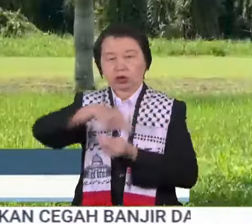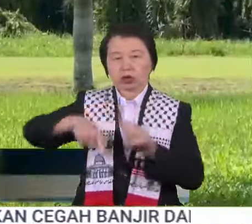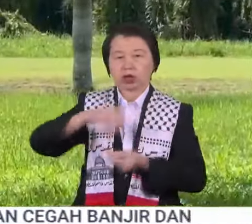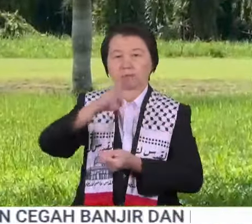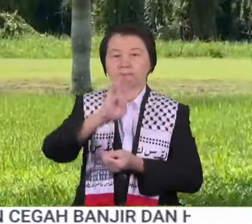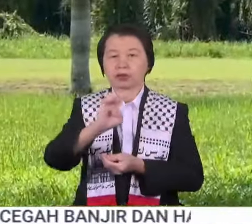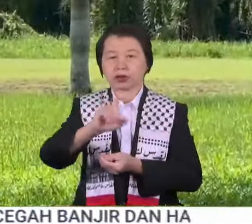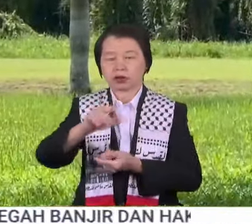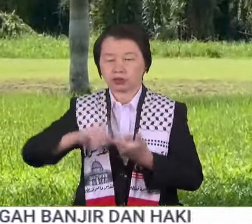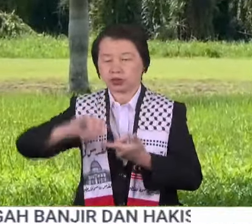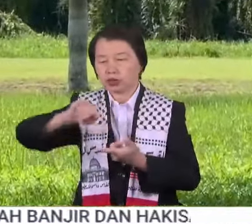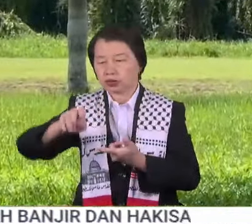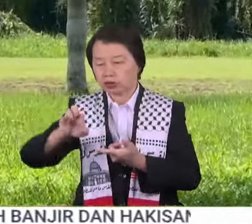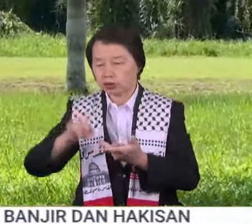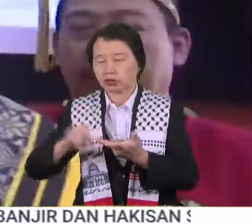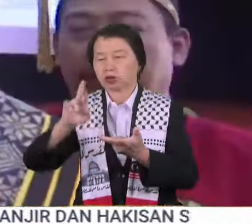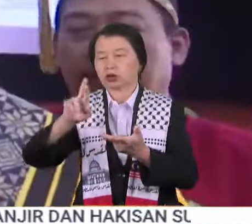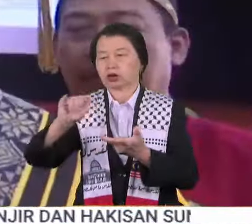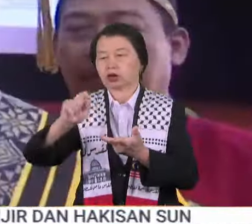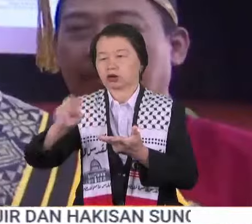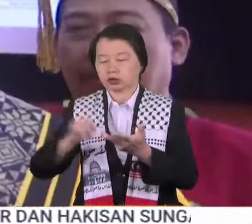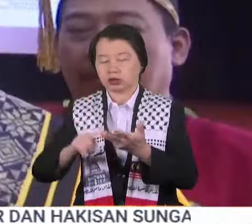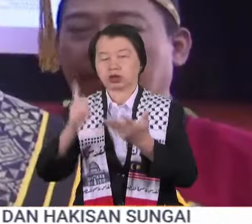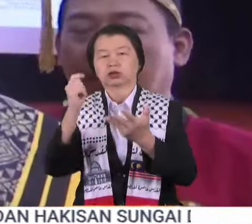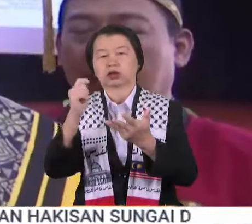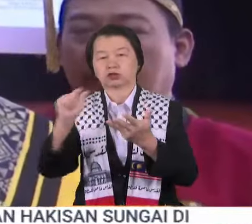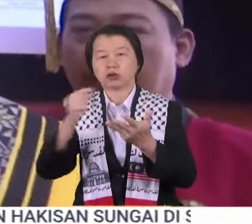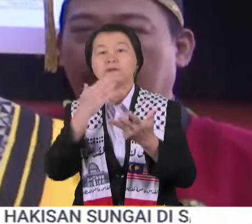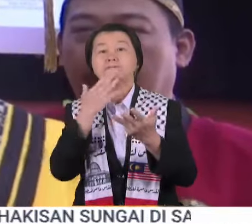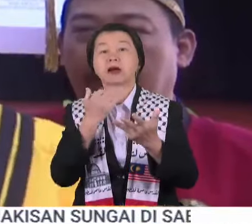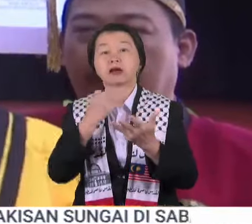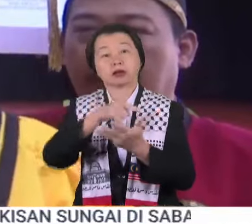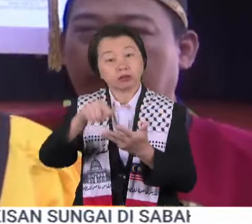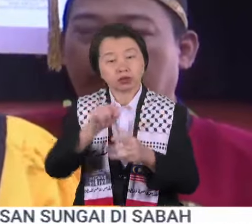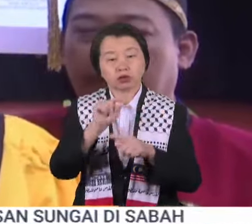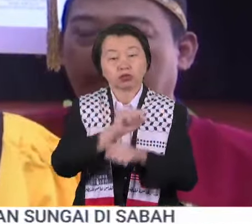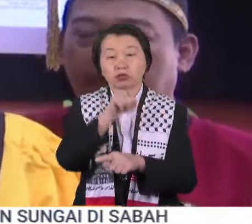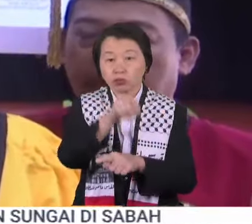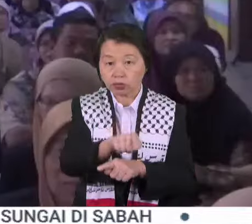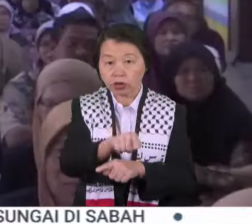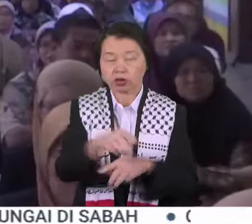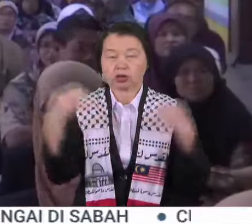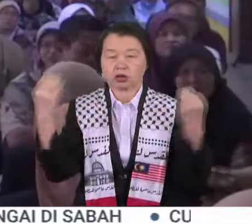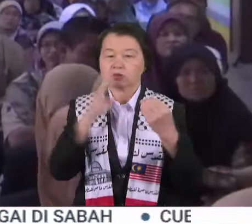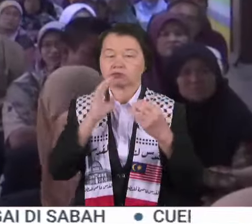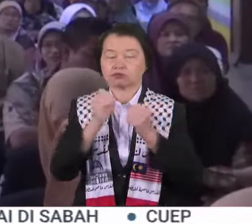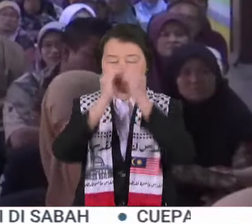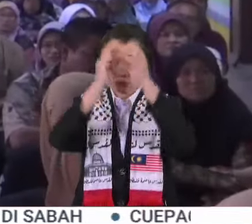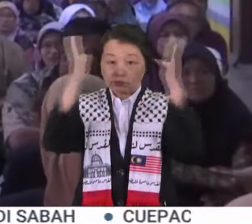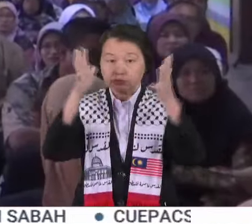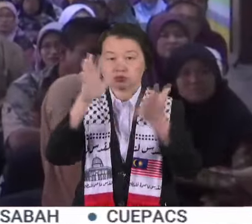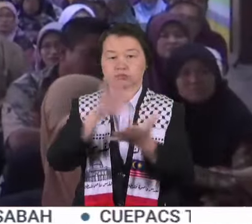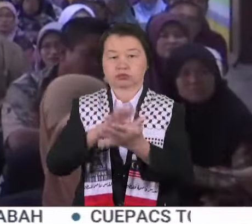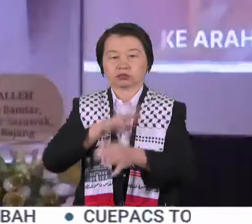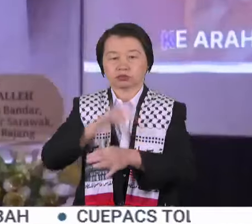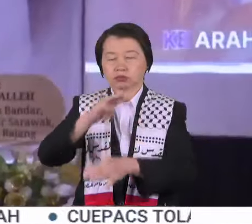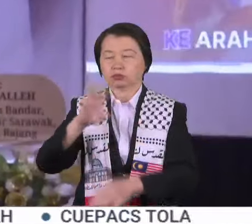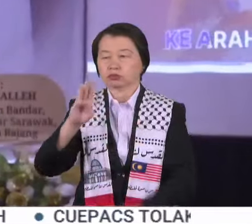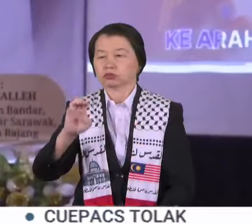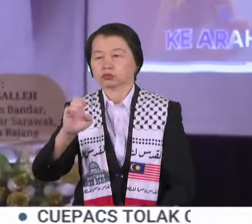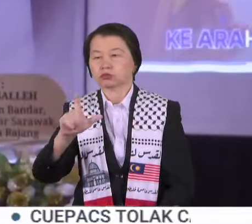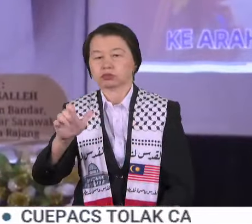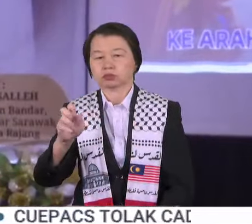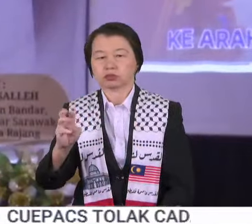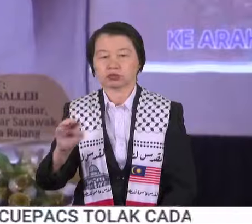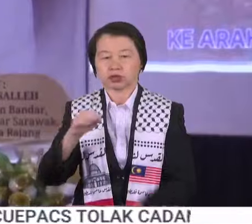belawai jerijih rajang serta Beliau berkata demikian pada Majlis apresiasi Sekolah Menengah kebangsaan belawai di